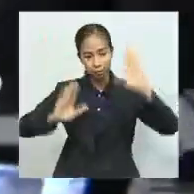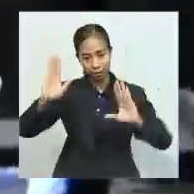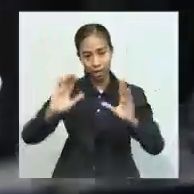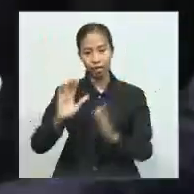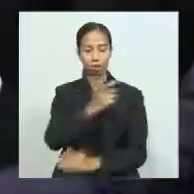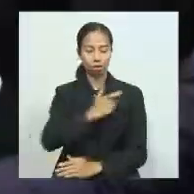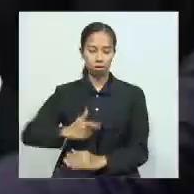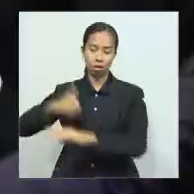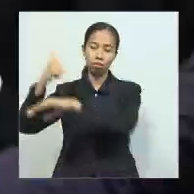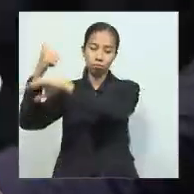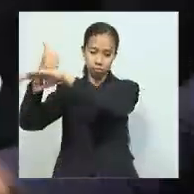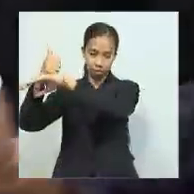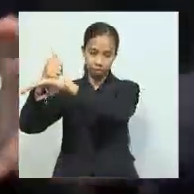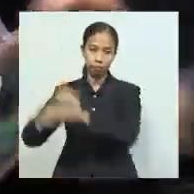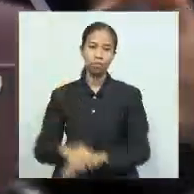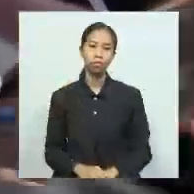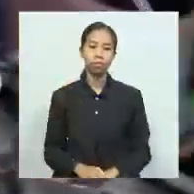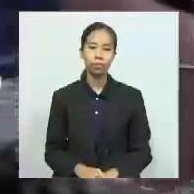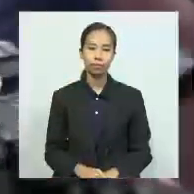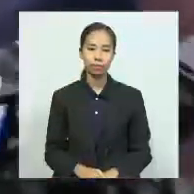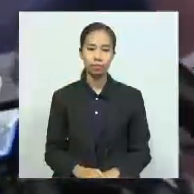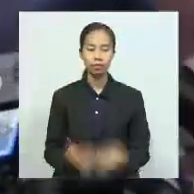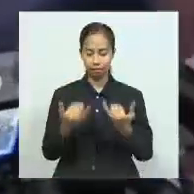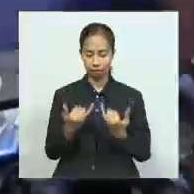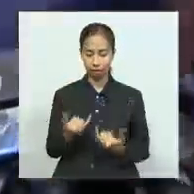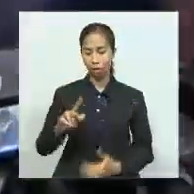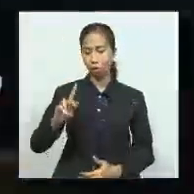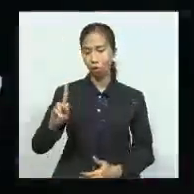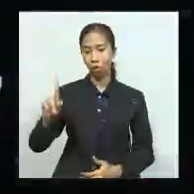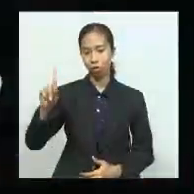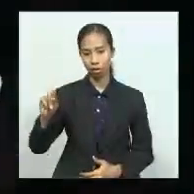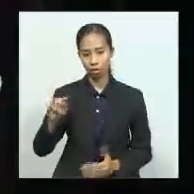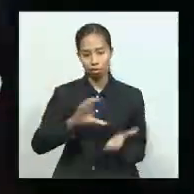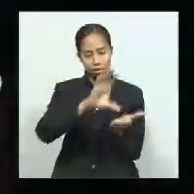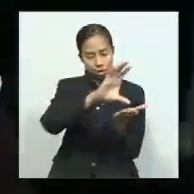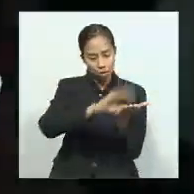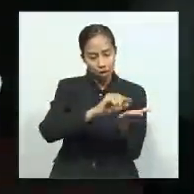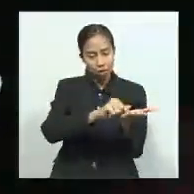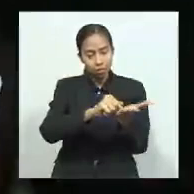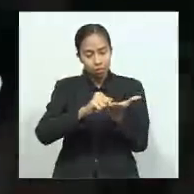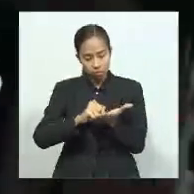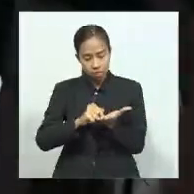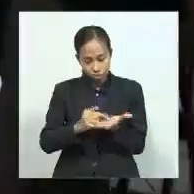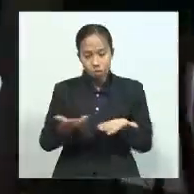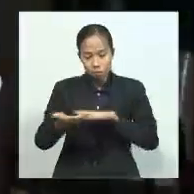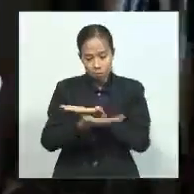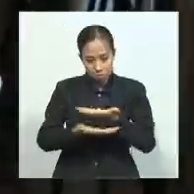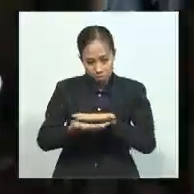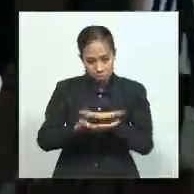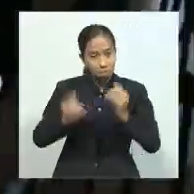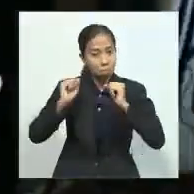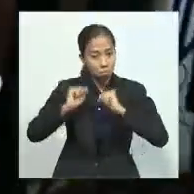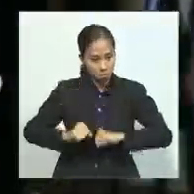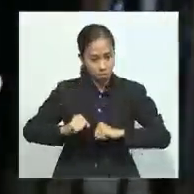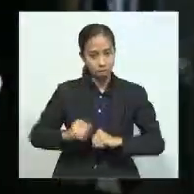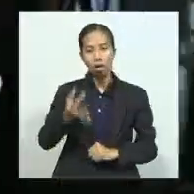อันมีพระมหากษัตริย์ทรงเป็นประมุขโดยกกต.ได้นำเรื่องดังกล่าวเข้าพิจารณาและมีมติเอกฉันท์ส่งเรื่องให้ศาล